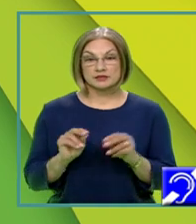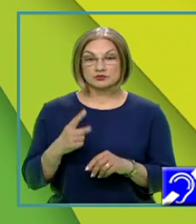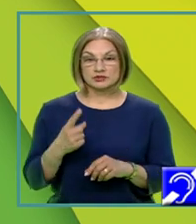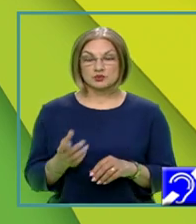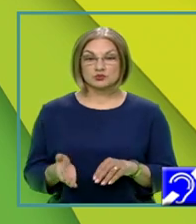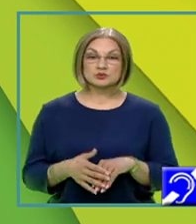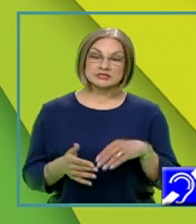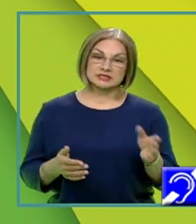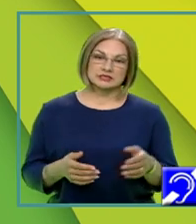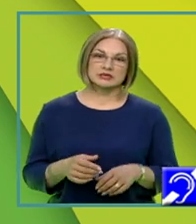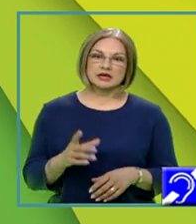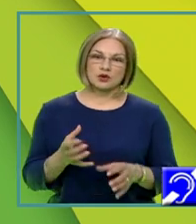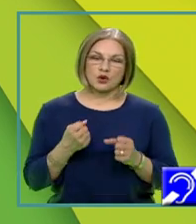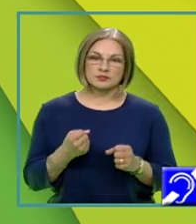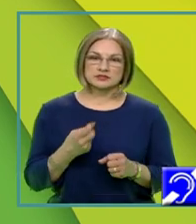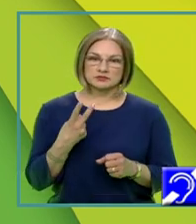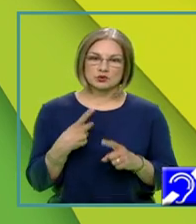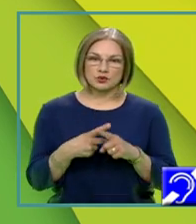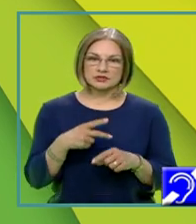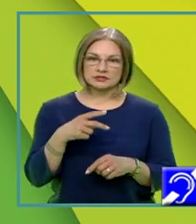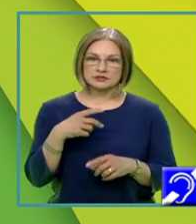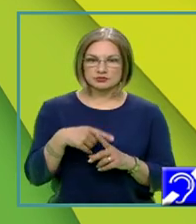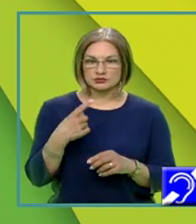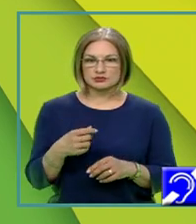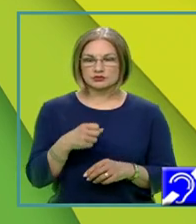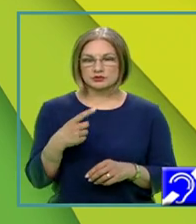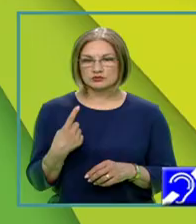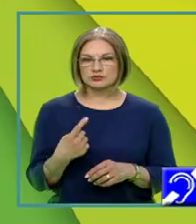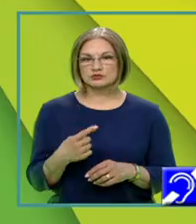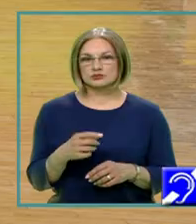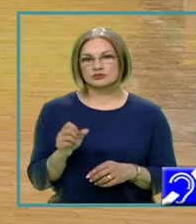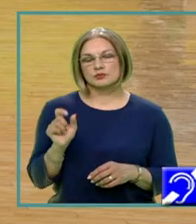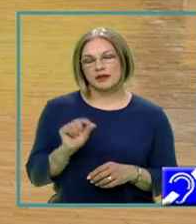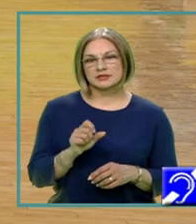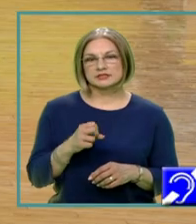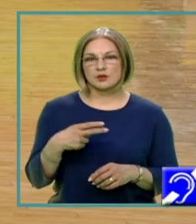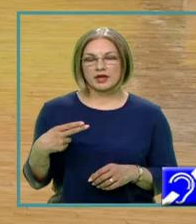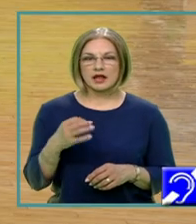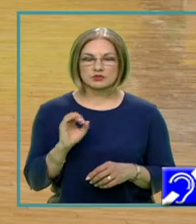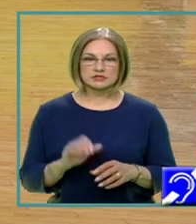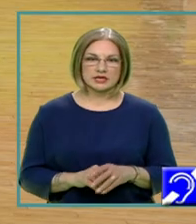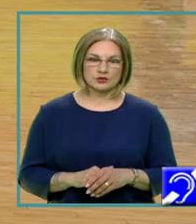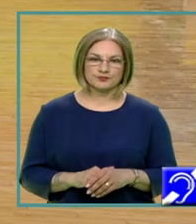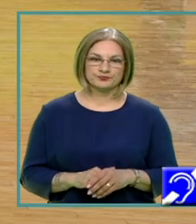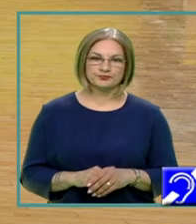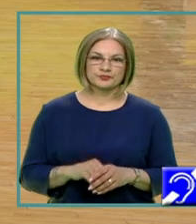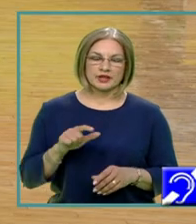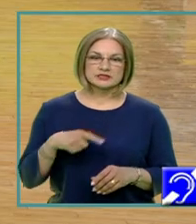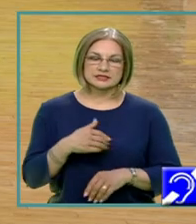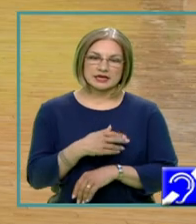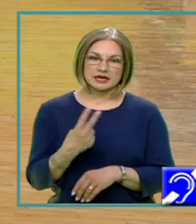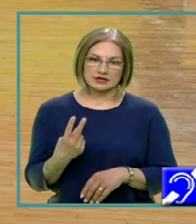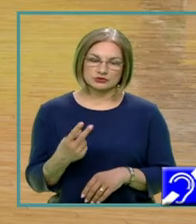stângă obținem inecuația 2x plus 1 minus 1 mai mic sau egal decât 0 aceasta inecuația este un ecuația de gradul 2